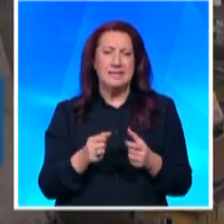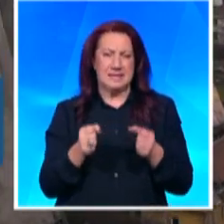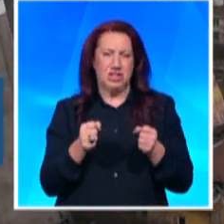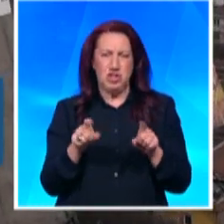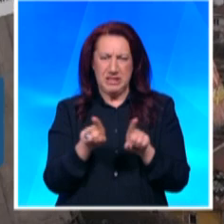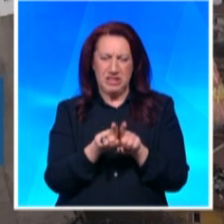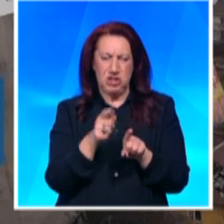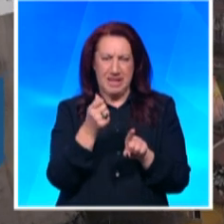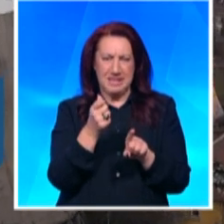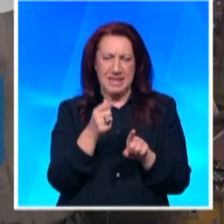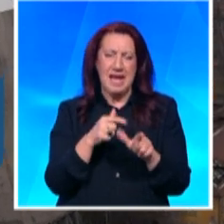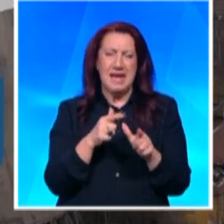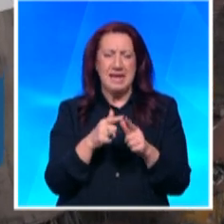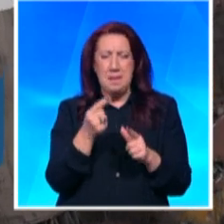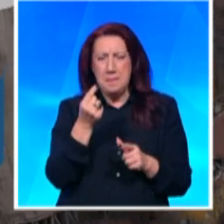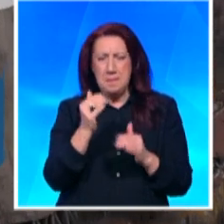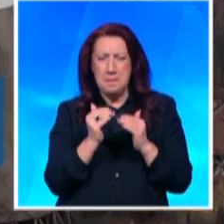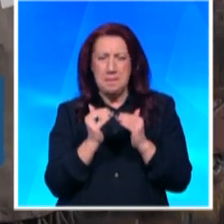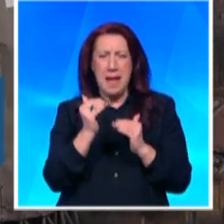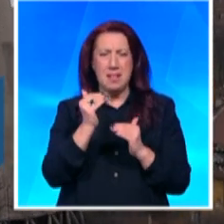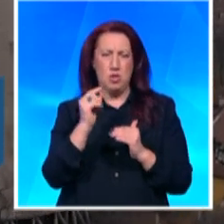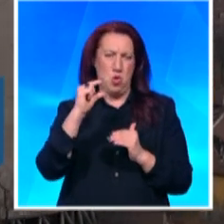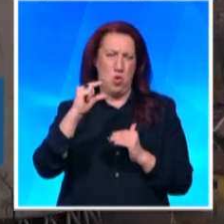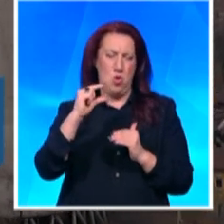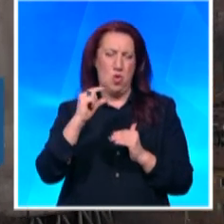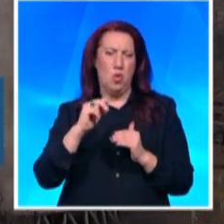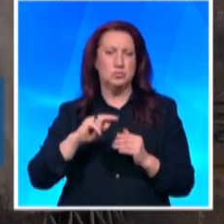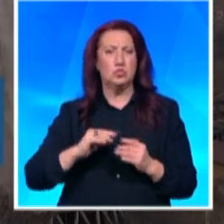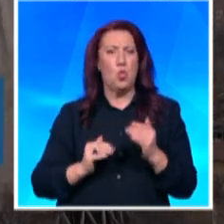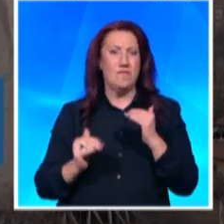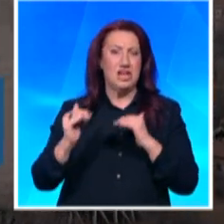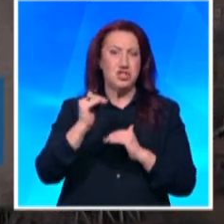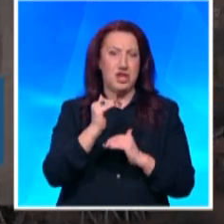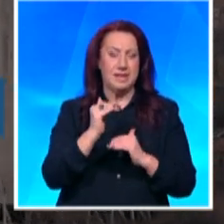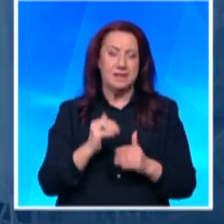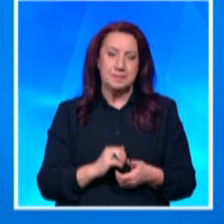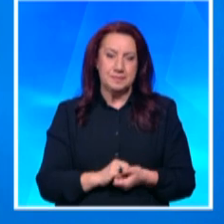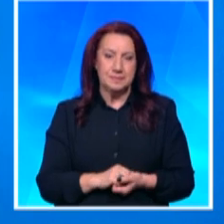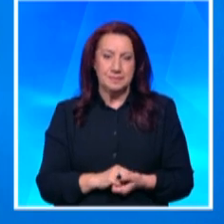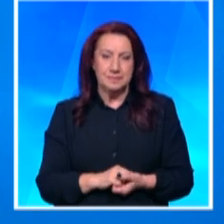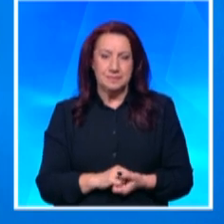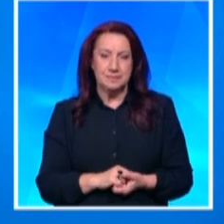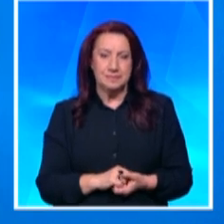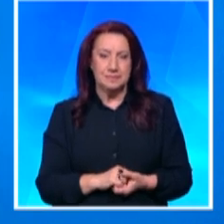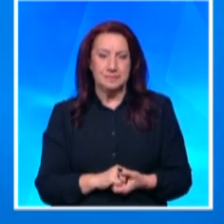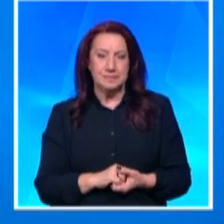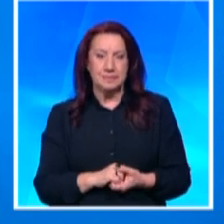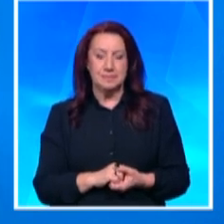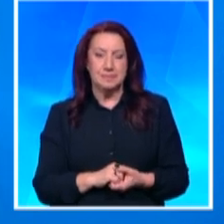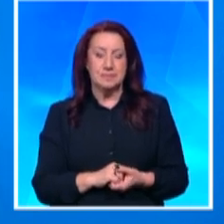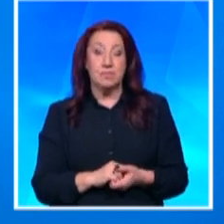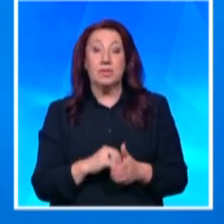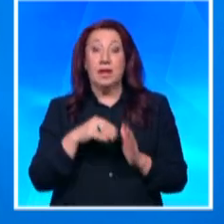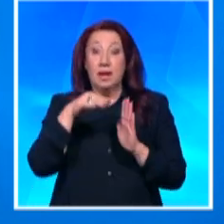цените. Окончателните решения на регулаторите първо предстоят. За БТВ новините, Румяна Стоилкова. По-ниска цена